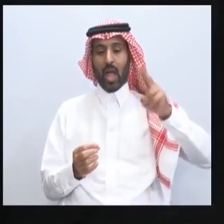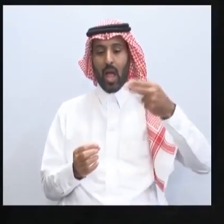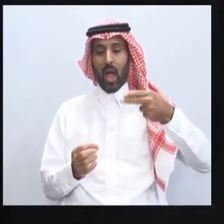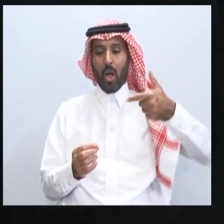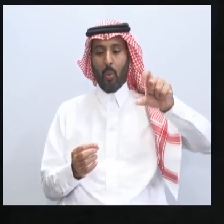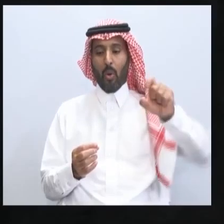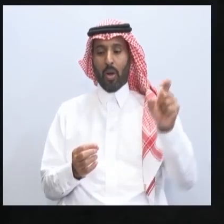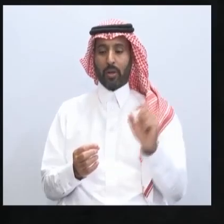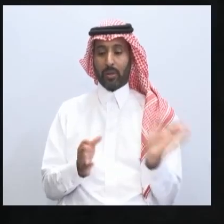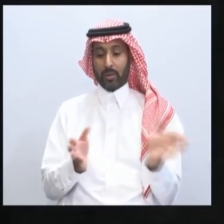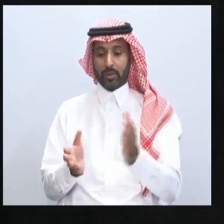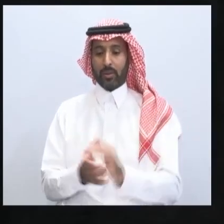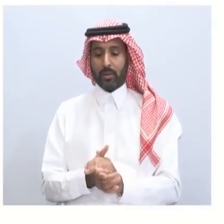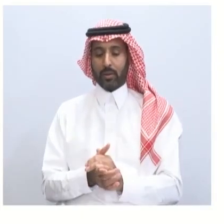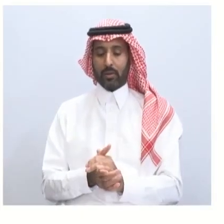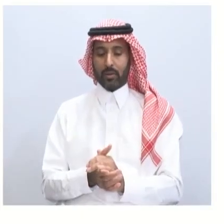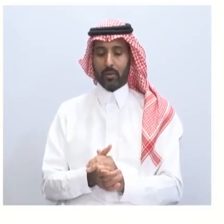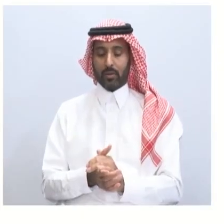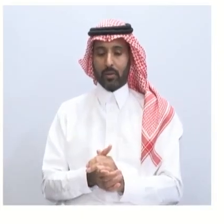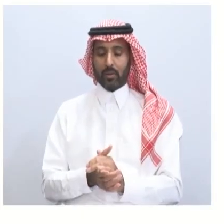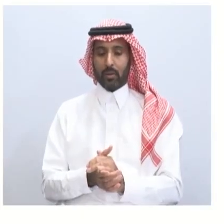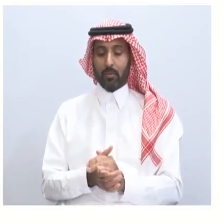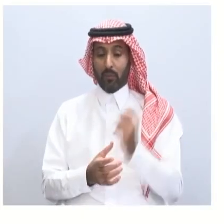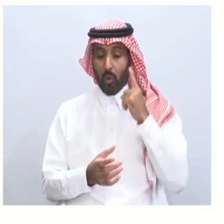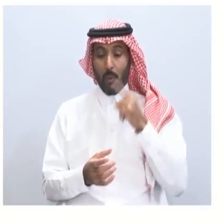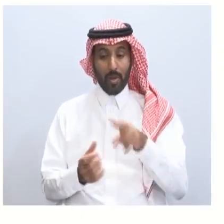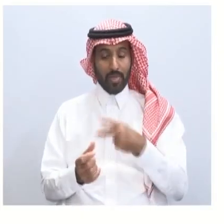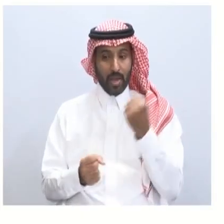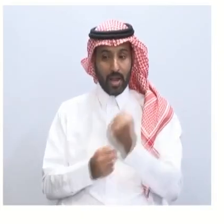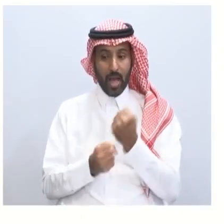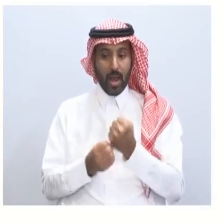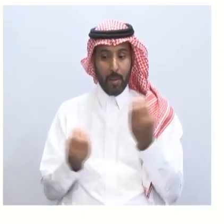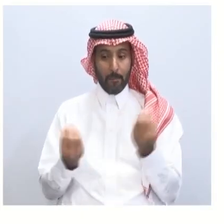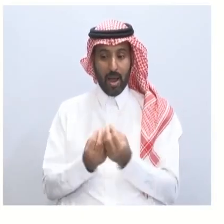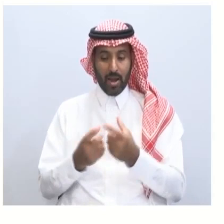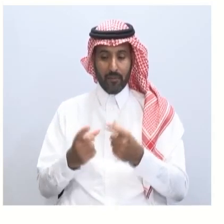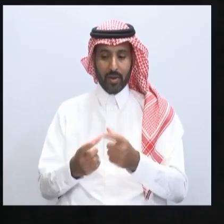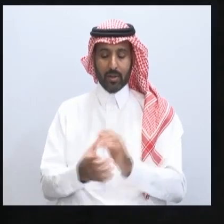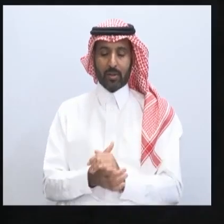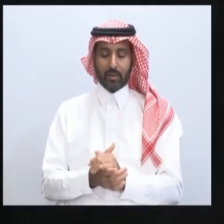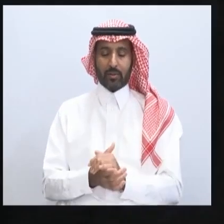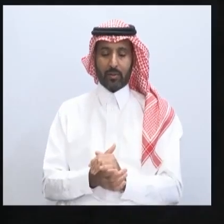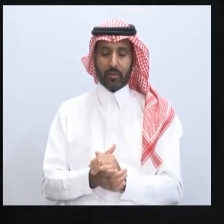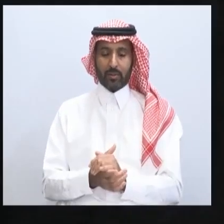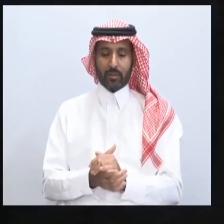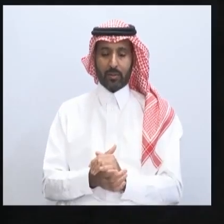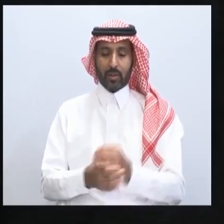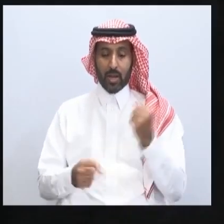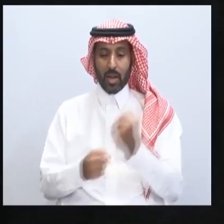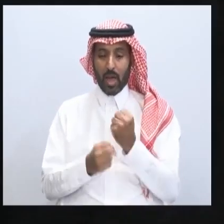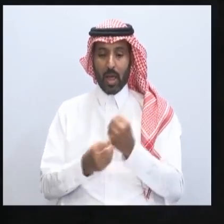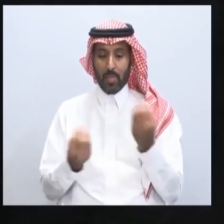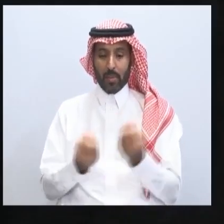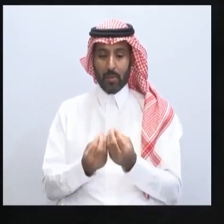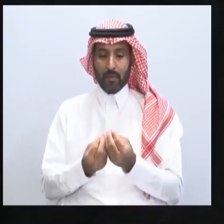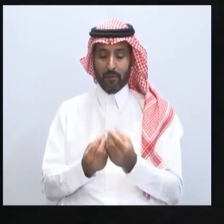للتعاون ننتقل الى المفهوم الثاني العمل ضمن فريق ما هو تعريف العمل ضمن